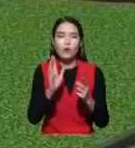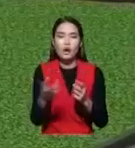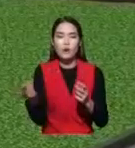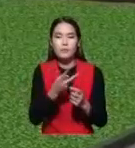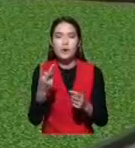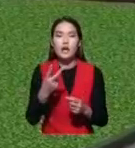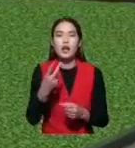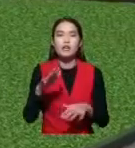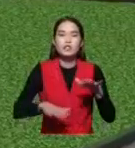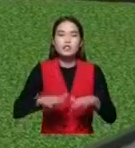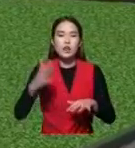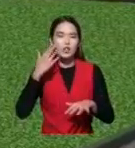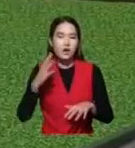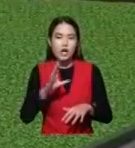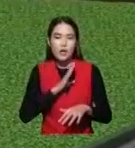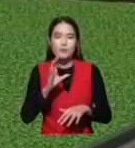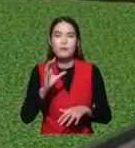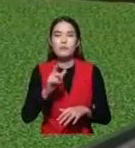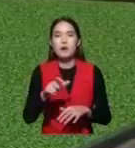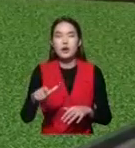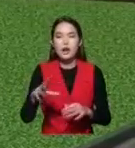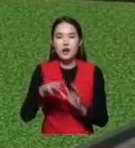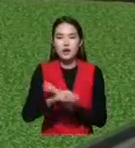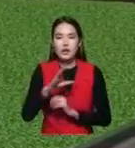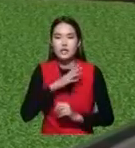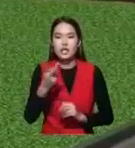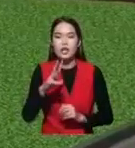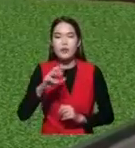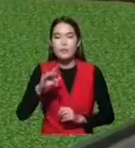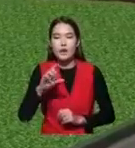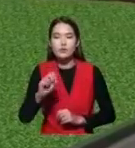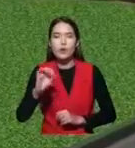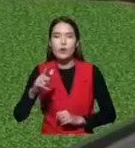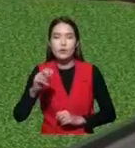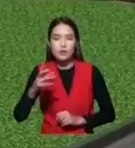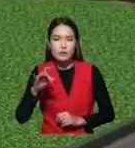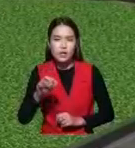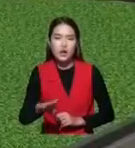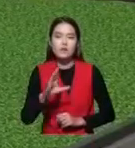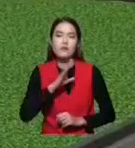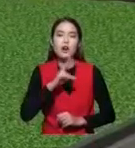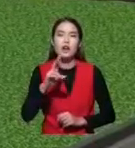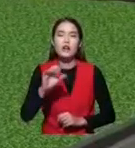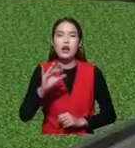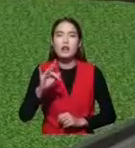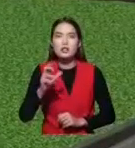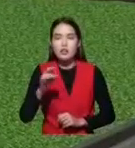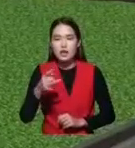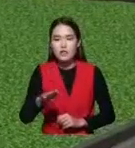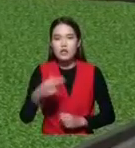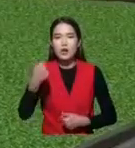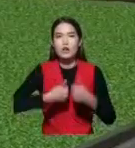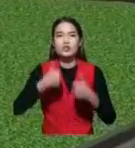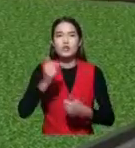жеңіл салмақта өтеді және 10 раундтан тұрады. Бекман Сойлыбаев WPA Интерконтинентал чемпионы. Ол бұл